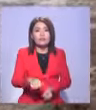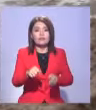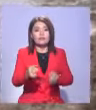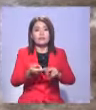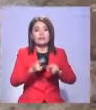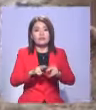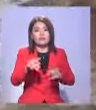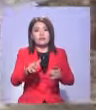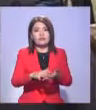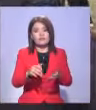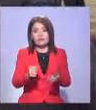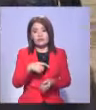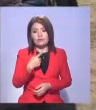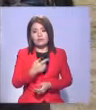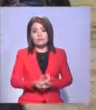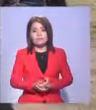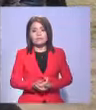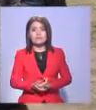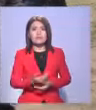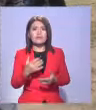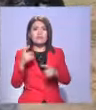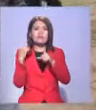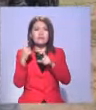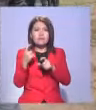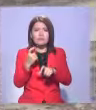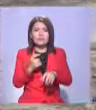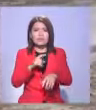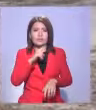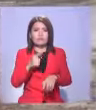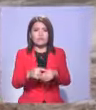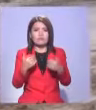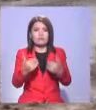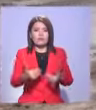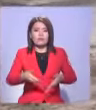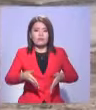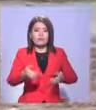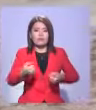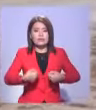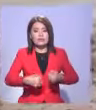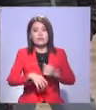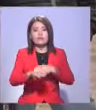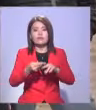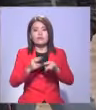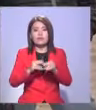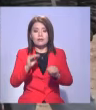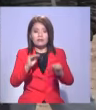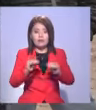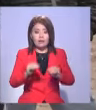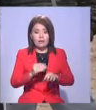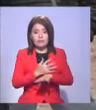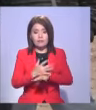жүруге жарамай қалған. Ауыр техникалар жүрет, и жолдың бәрі солар қазып тастады. Қазір біздің тілегіміз ең бірінші мына жол жасап берсе екен